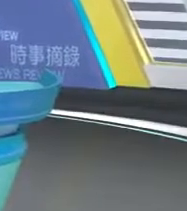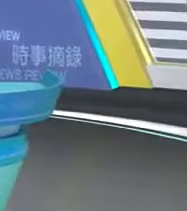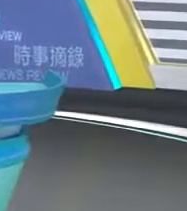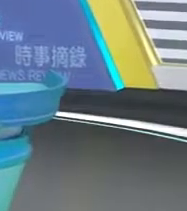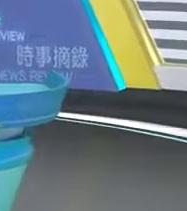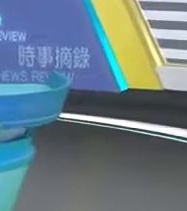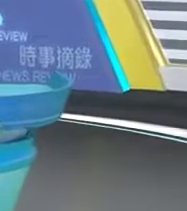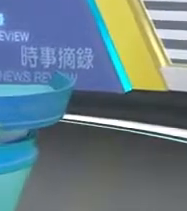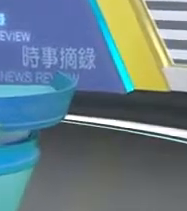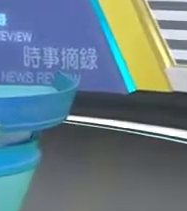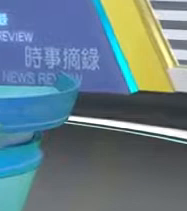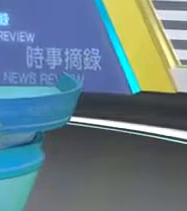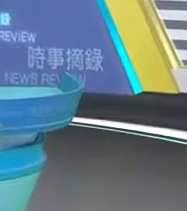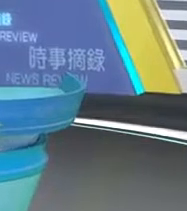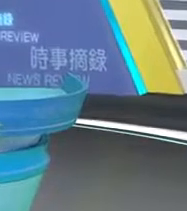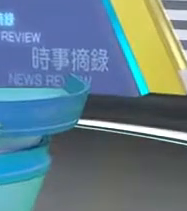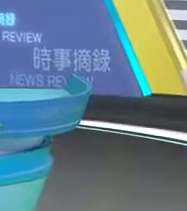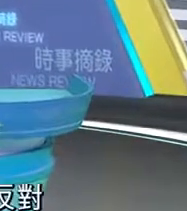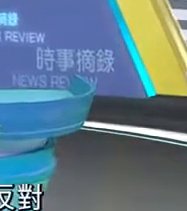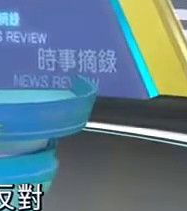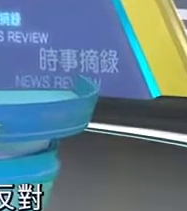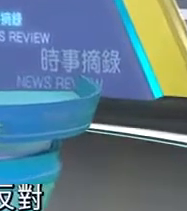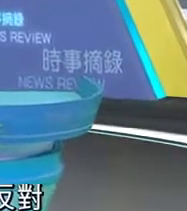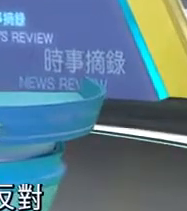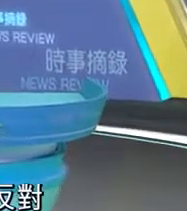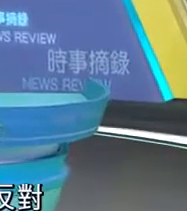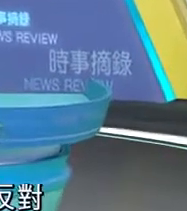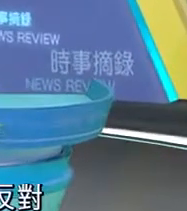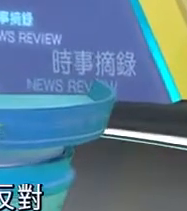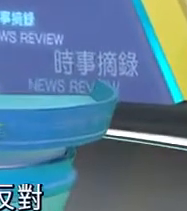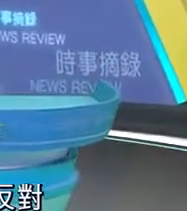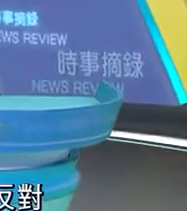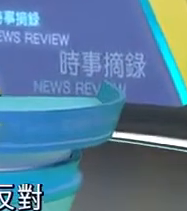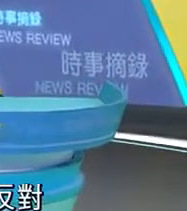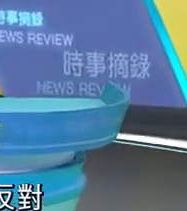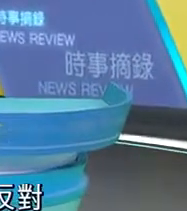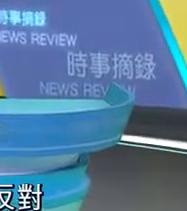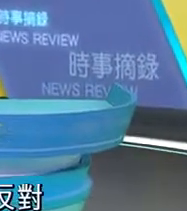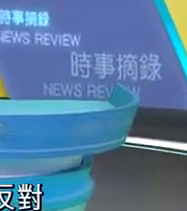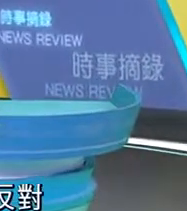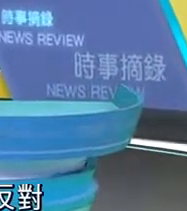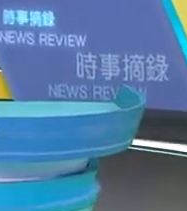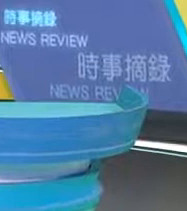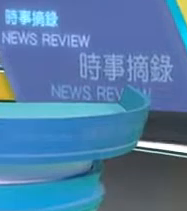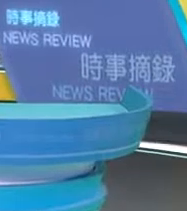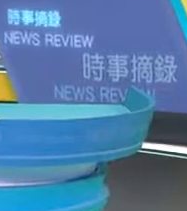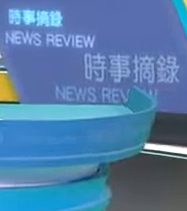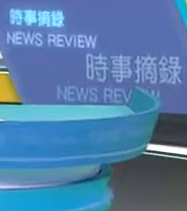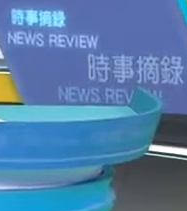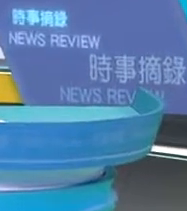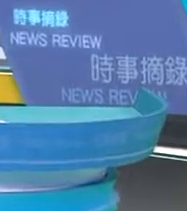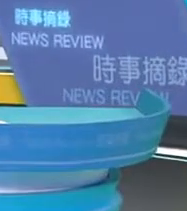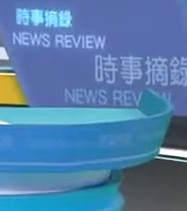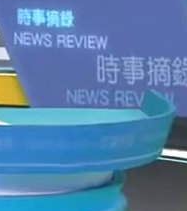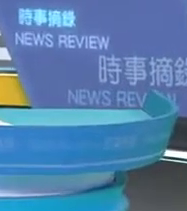在北京，商務部和外交部都說美方不顧國際和國內絕大多數意見反對，宣布由明天起